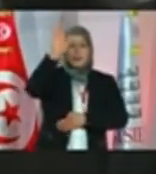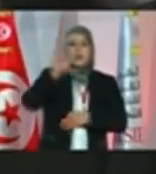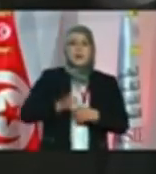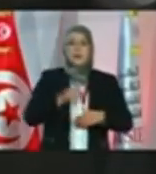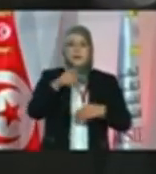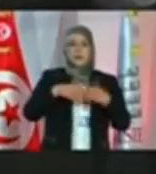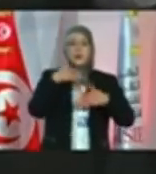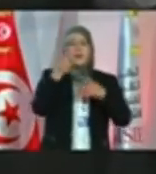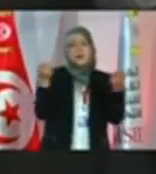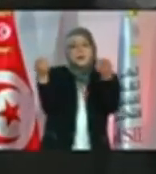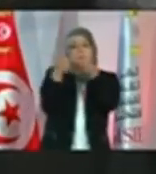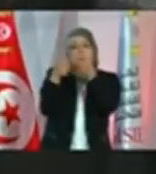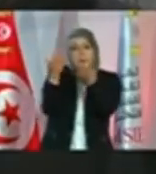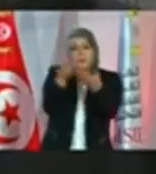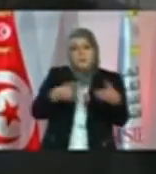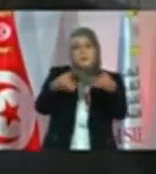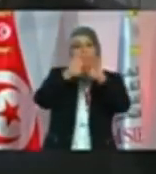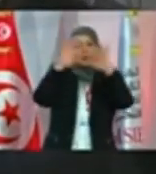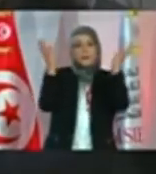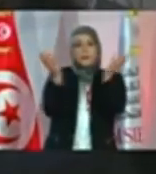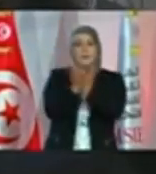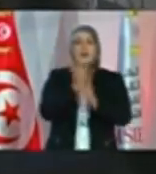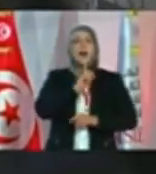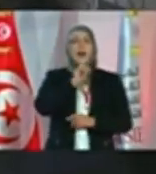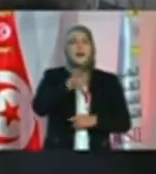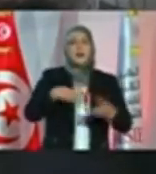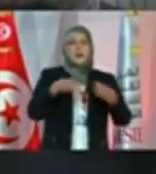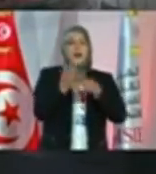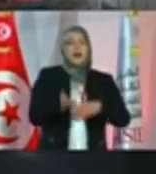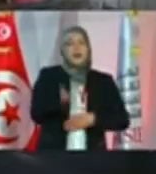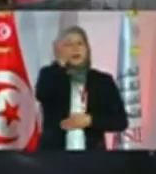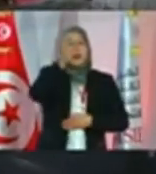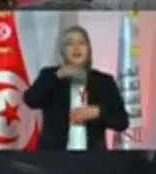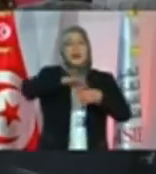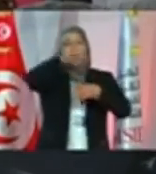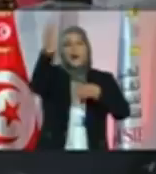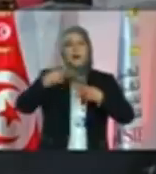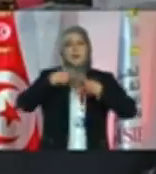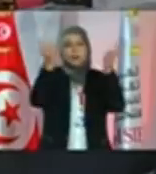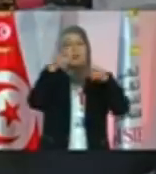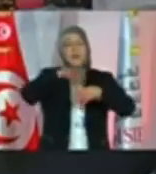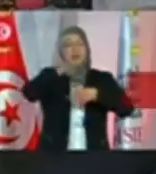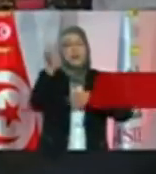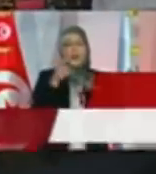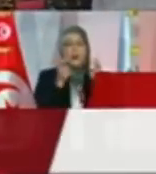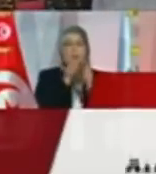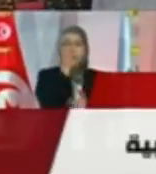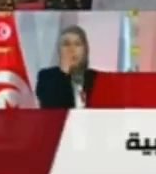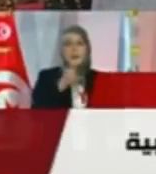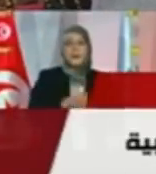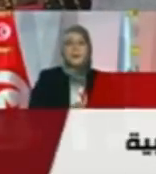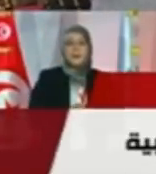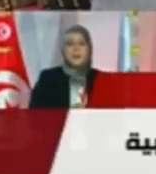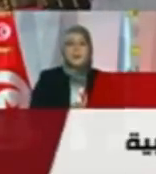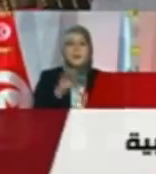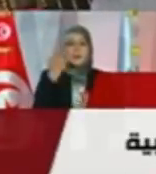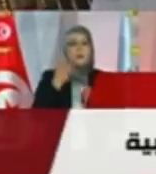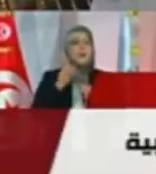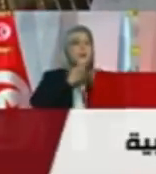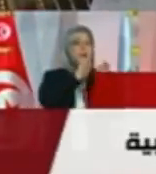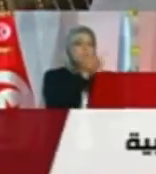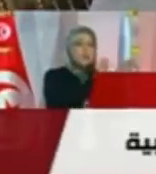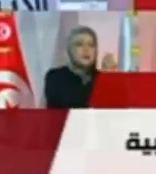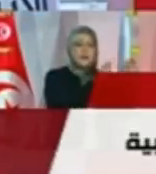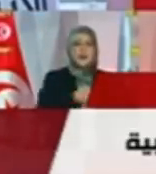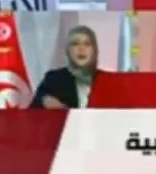إنها انتدبت أعوانا للمراقبة الميدانية والإدارية، إضافة إلى تمكين الجمعيات ومنظمات المجتمع المدني داخل تونس